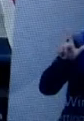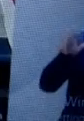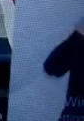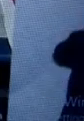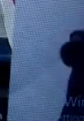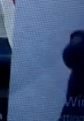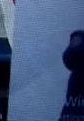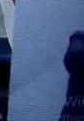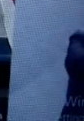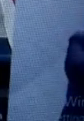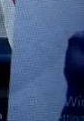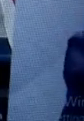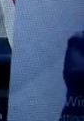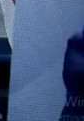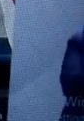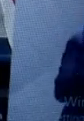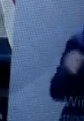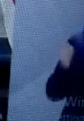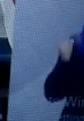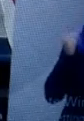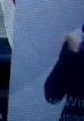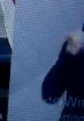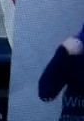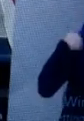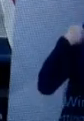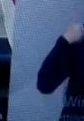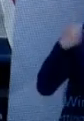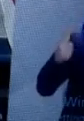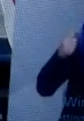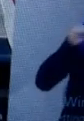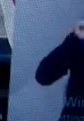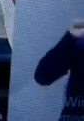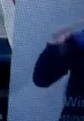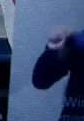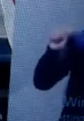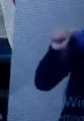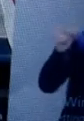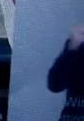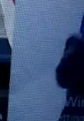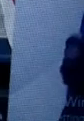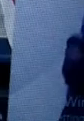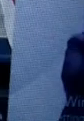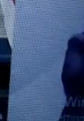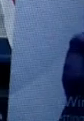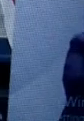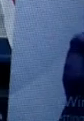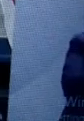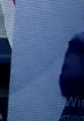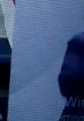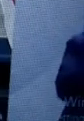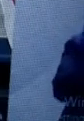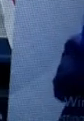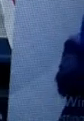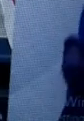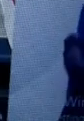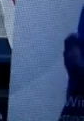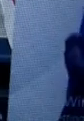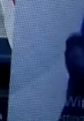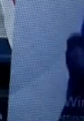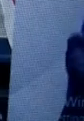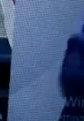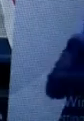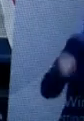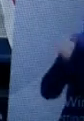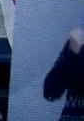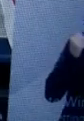7 strategi iaitu pengukuhan kesihatan awam, perundangan dan penguatkuasaan,